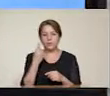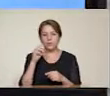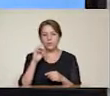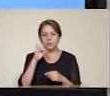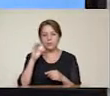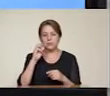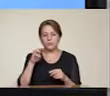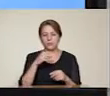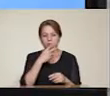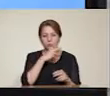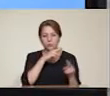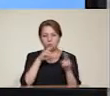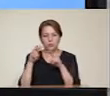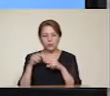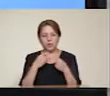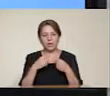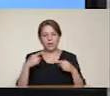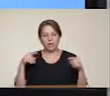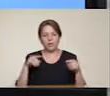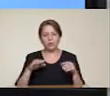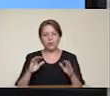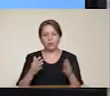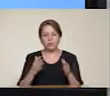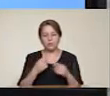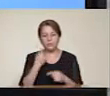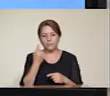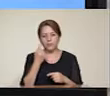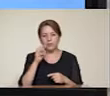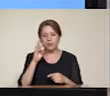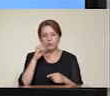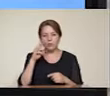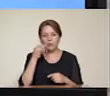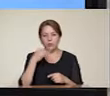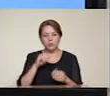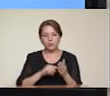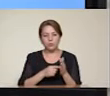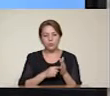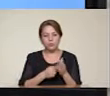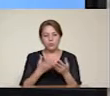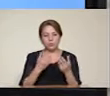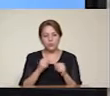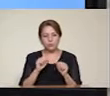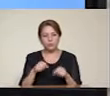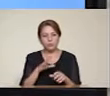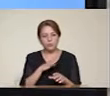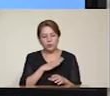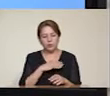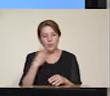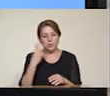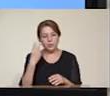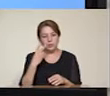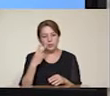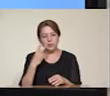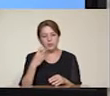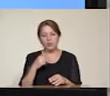jismni kuzatilayotgan turli jarayonlarning birida moddiy nuqta deb olish mumkin bo'lgan, ikkinchisida